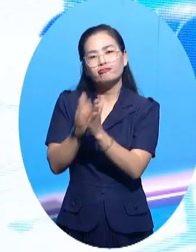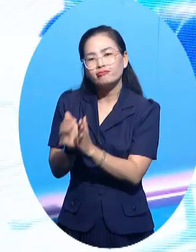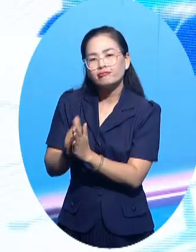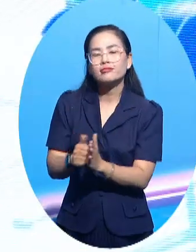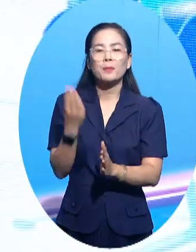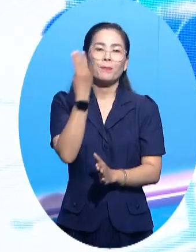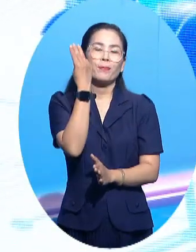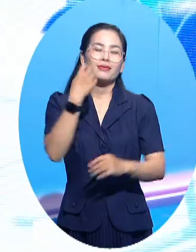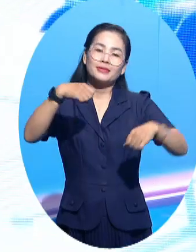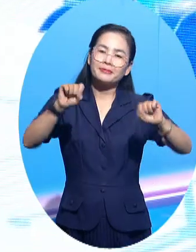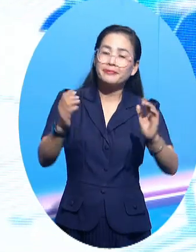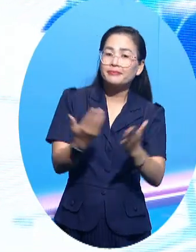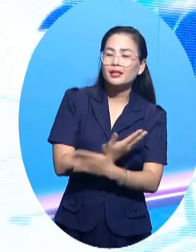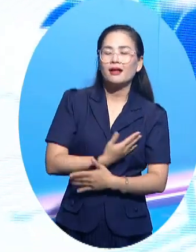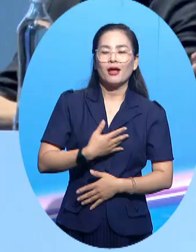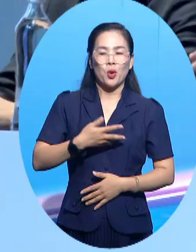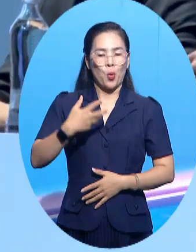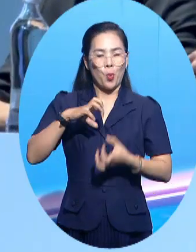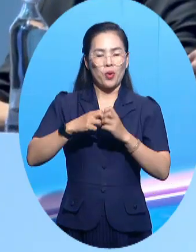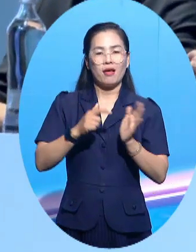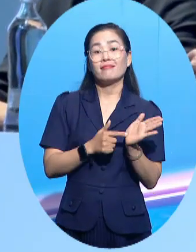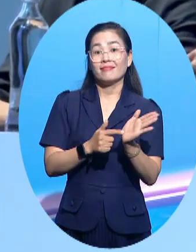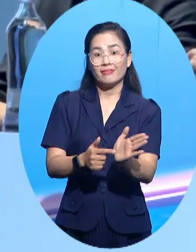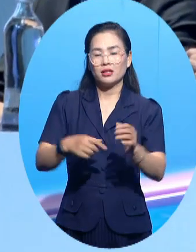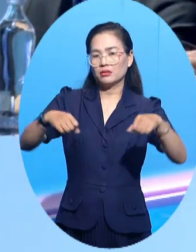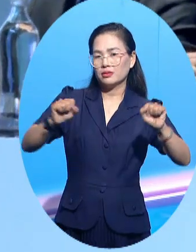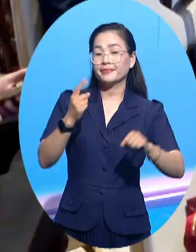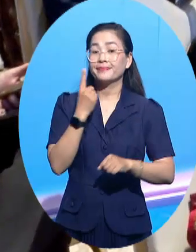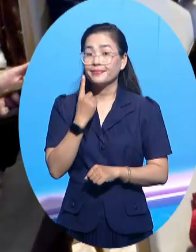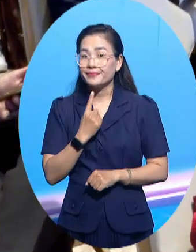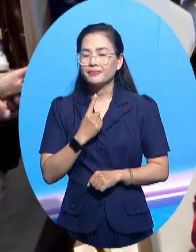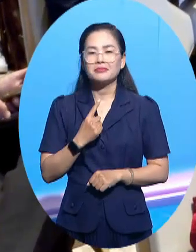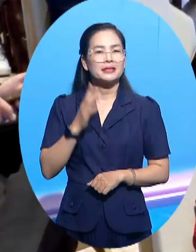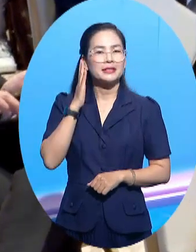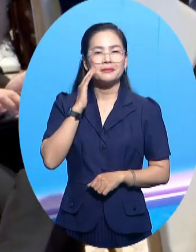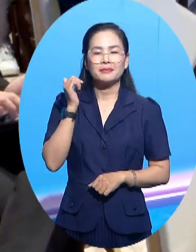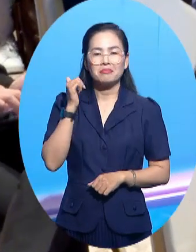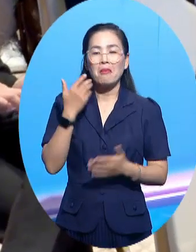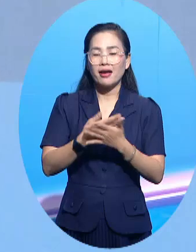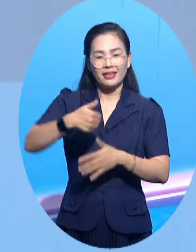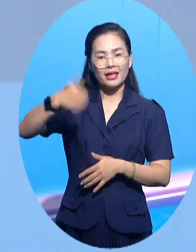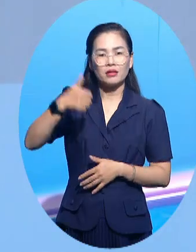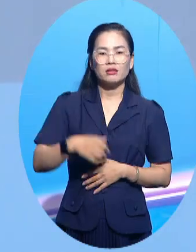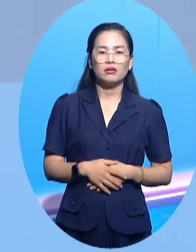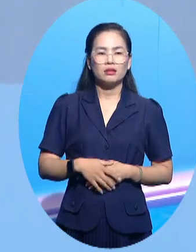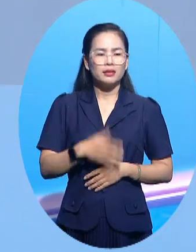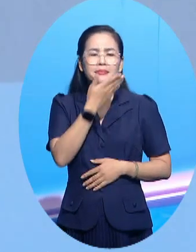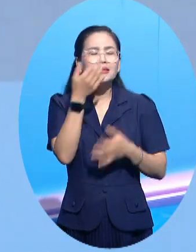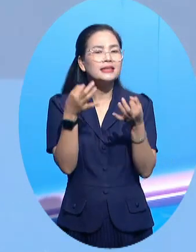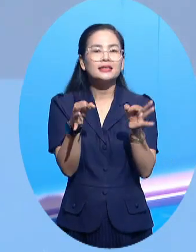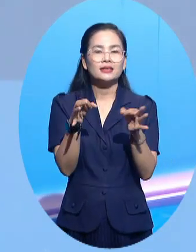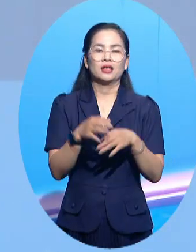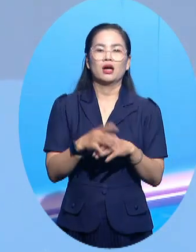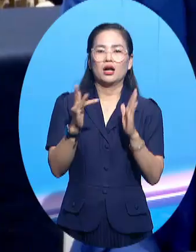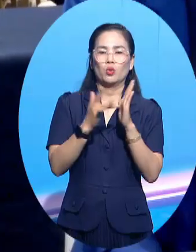nổi bật với các công nghệ hiện đại của riêng mình đặc biệt là các mẫu xe điện xe Hybrid mới nhất trong những điểm nổi bật tại triển lãm là yếu tố công